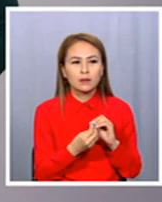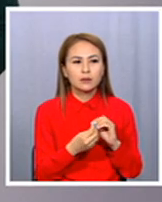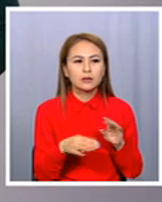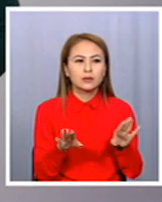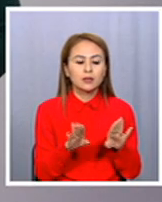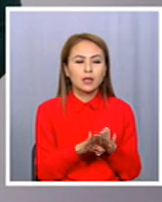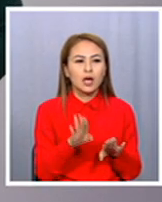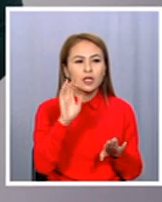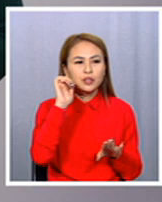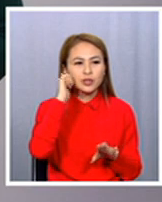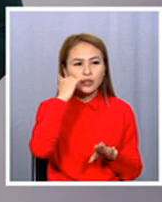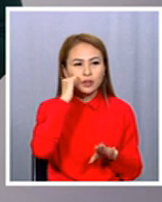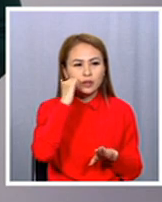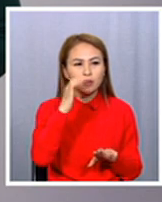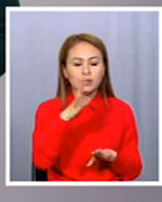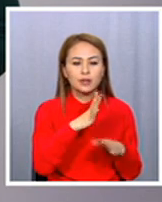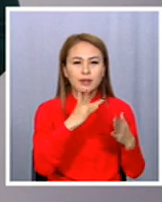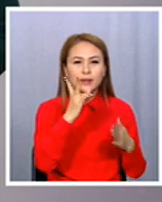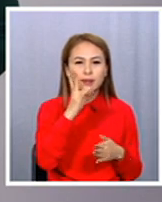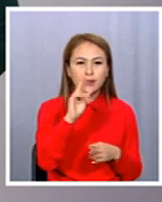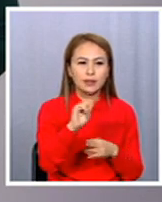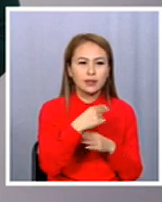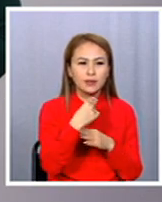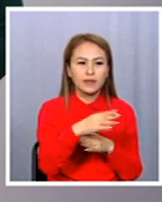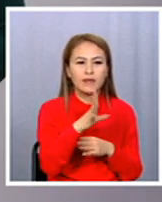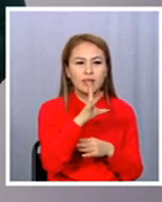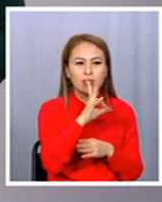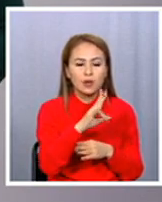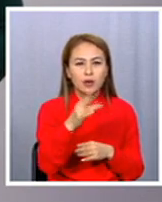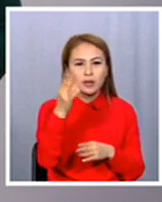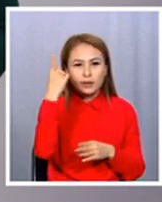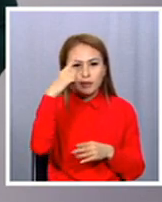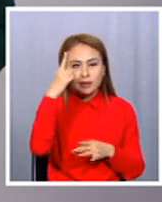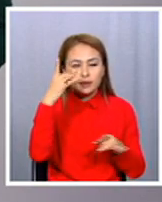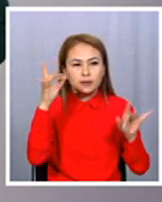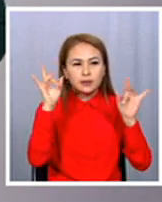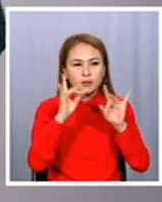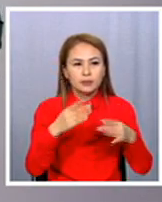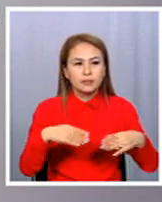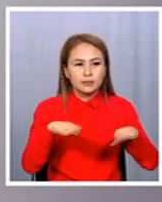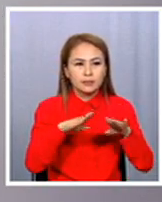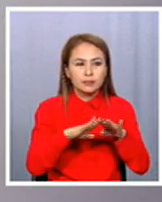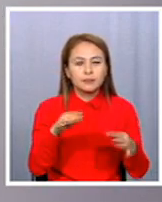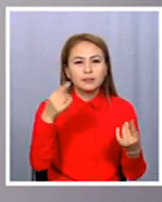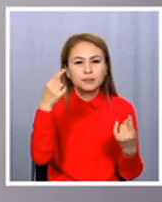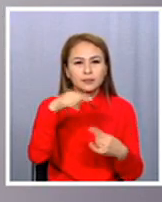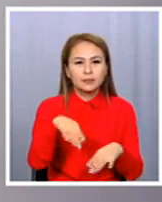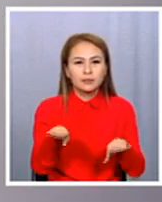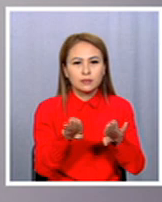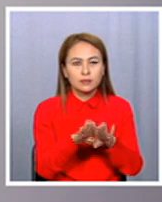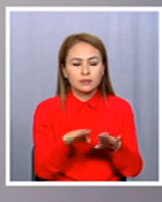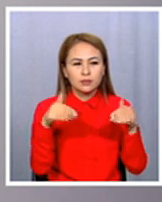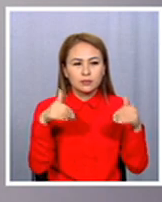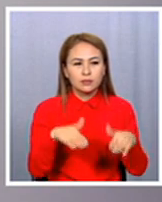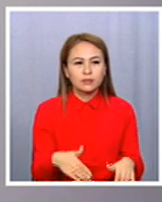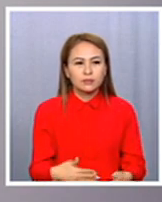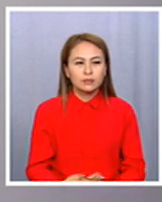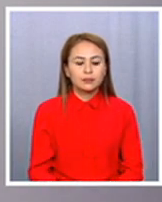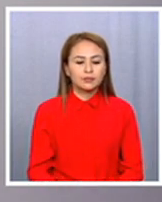келе, әжелерге немере тәрбиелеп, ертегісін айтып отырғаны жарасадау деген шешімге